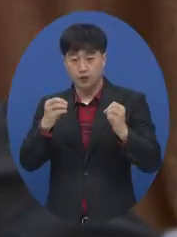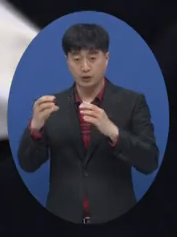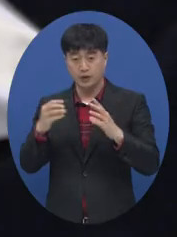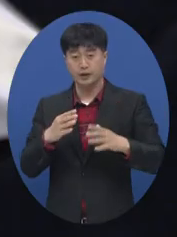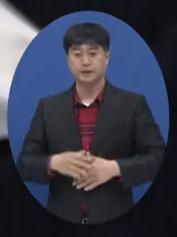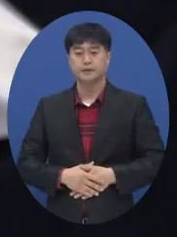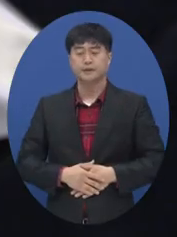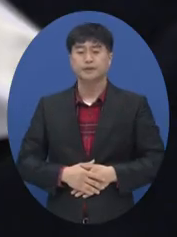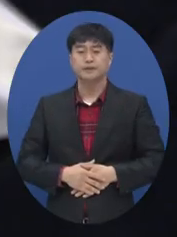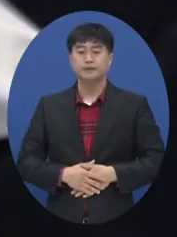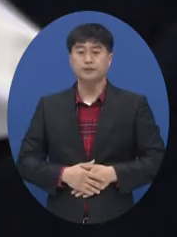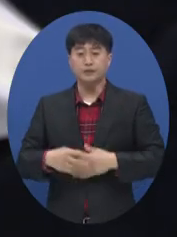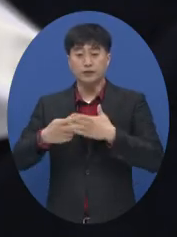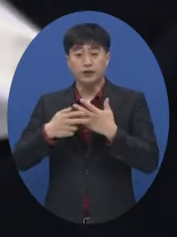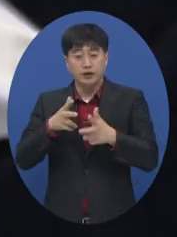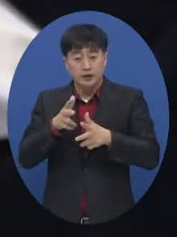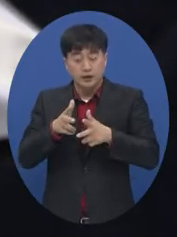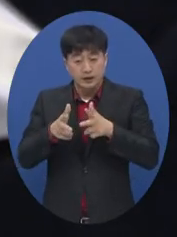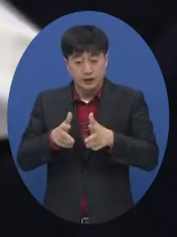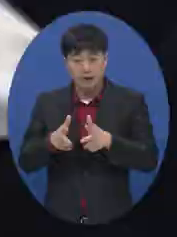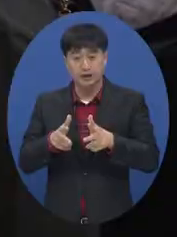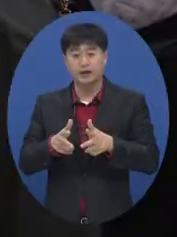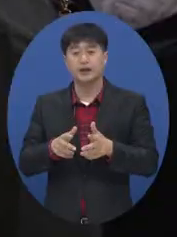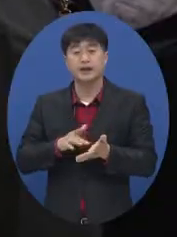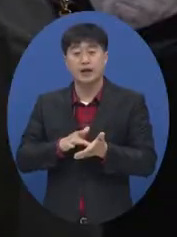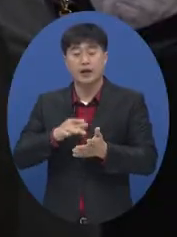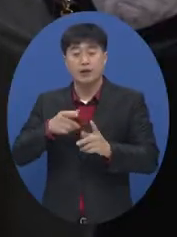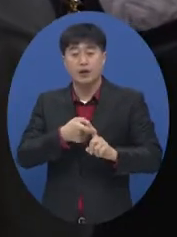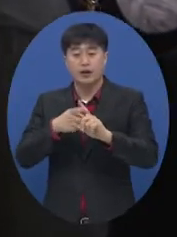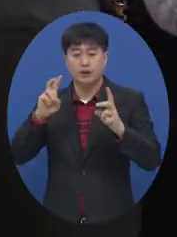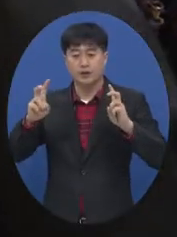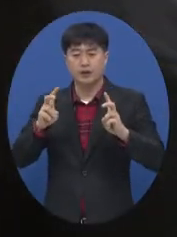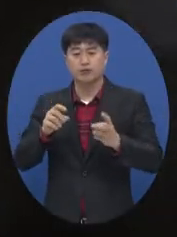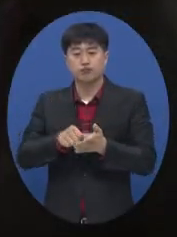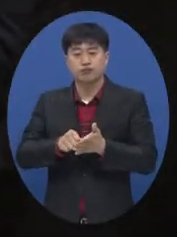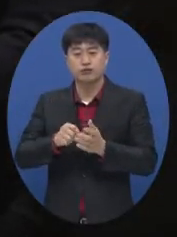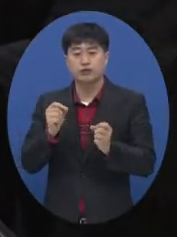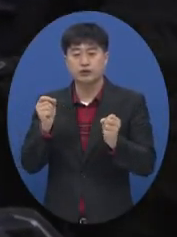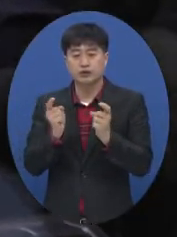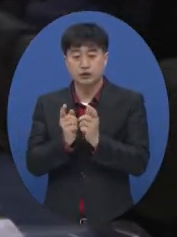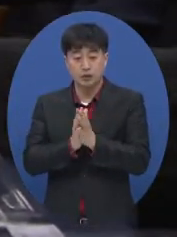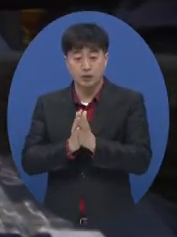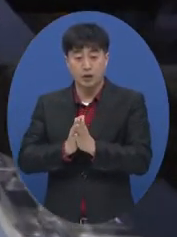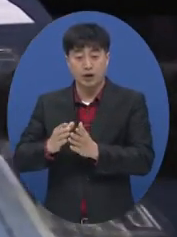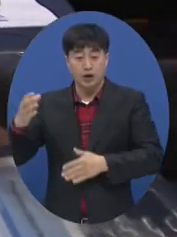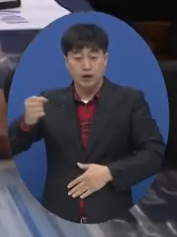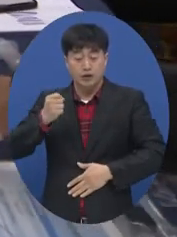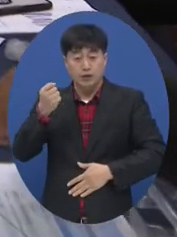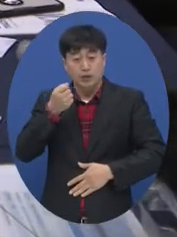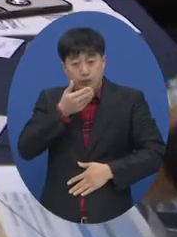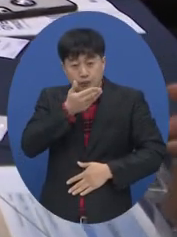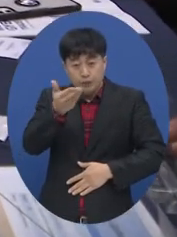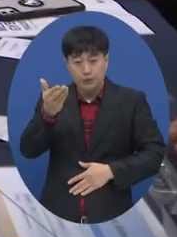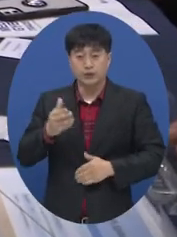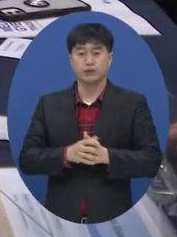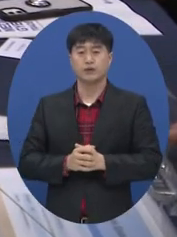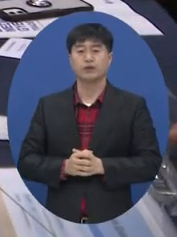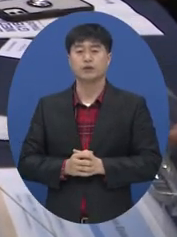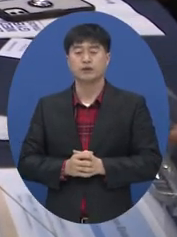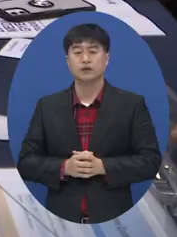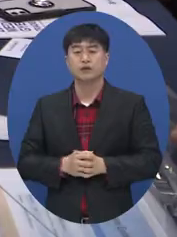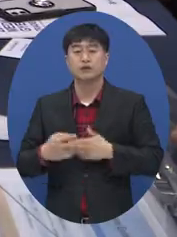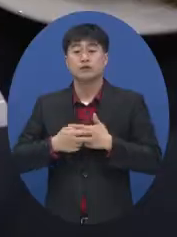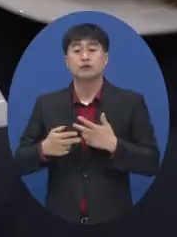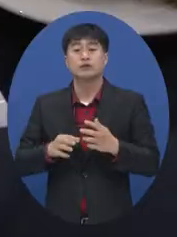나눕니다. 의료기기나 제약 관련 업체들로 물건을 직접 가져와 보여주는 등 열띤 분위기. 의료